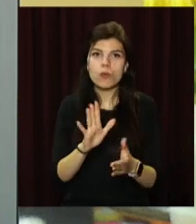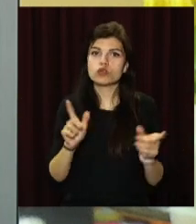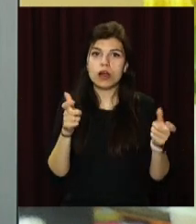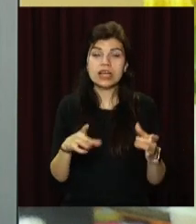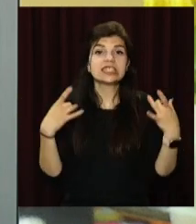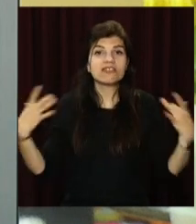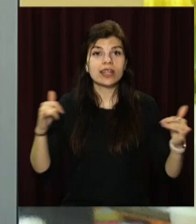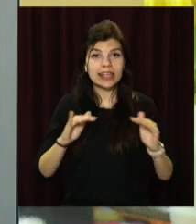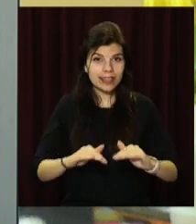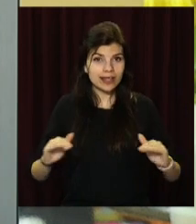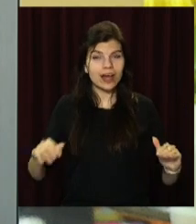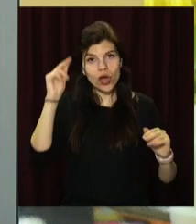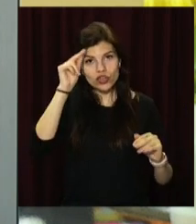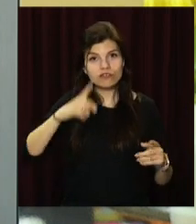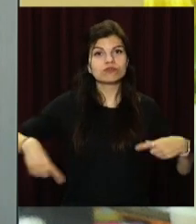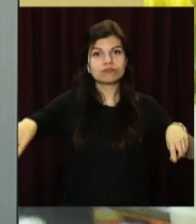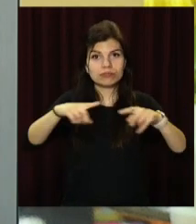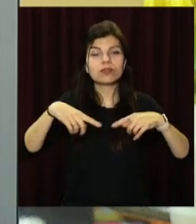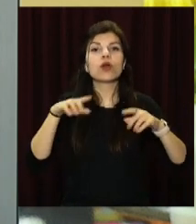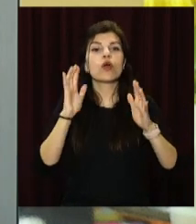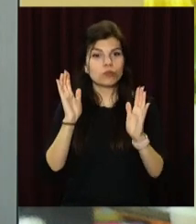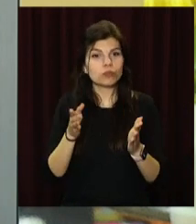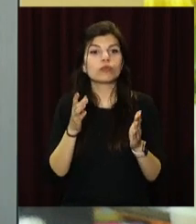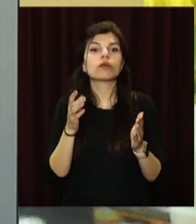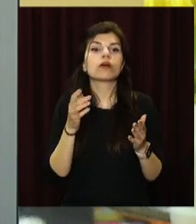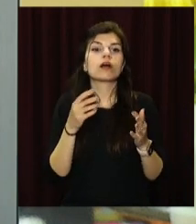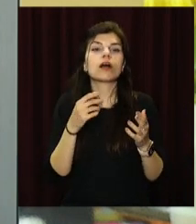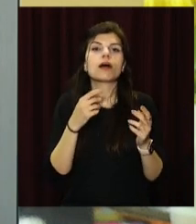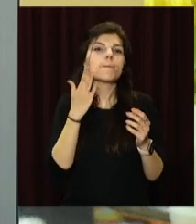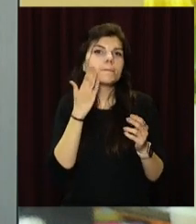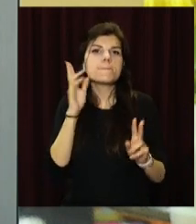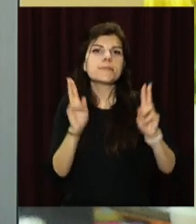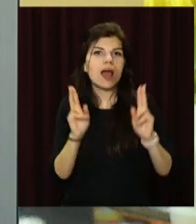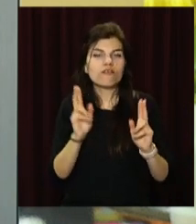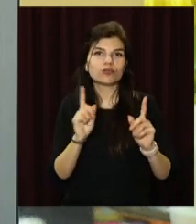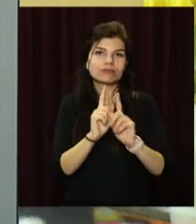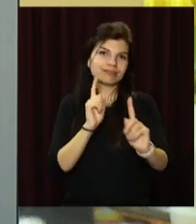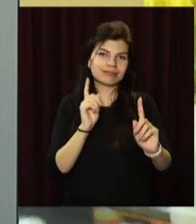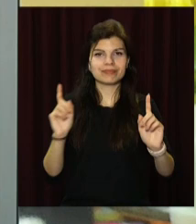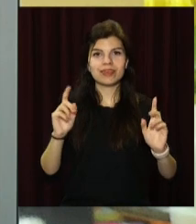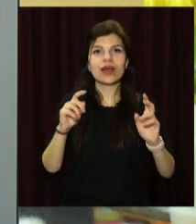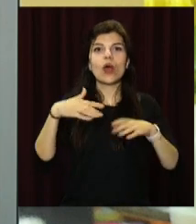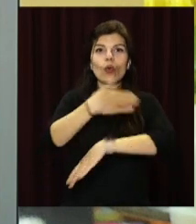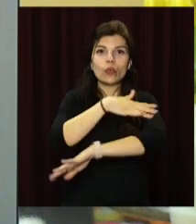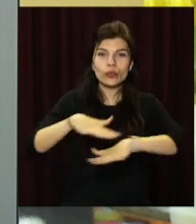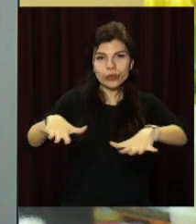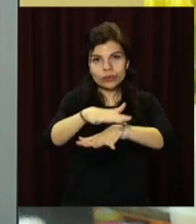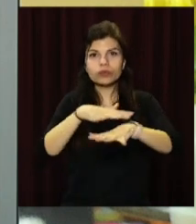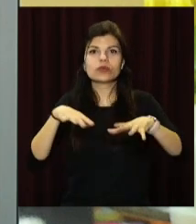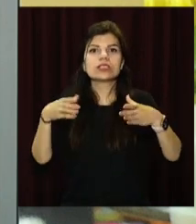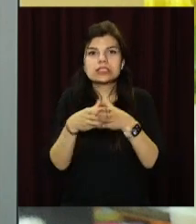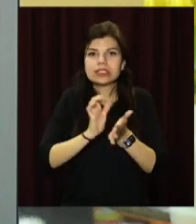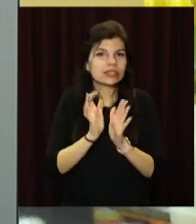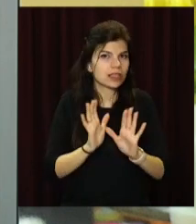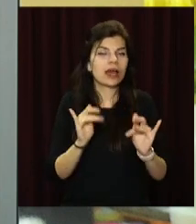Свято для дітей у навчальних закладах організують з урахуванням протиепідемічних правил. Просто неба без скупчення людей із